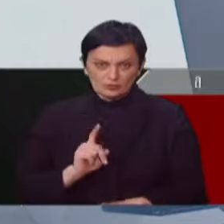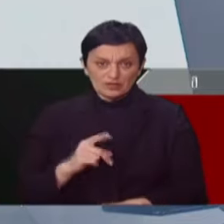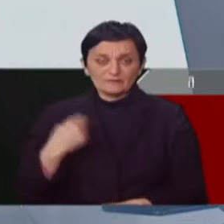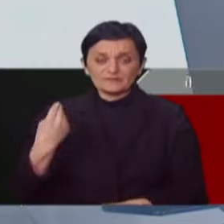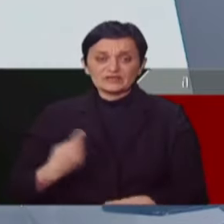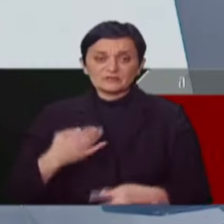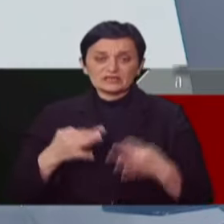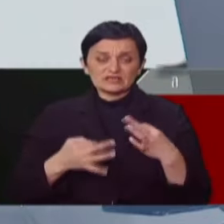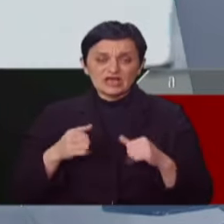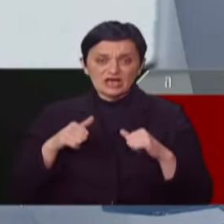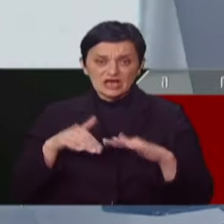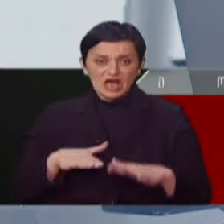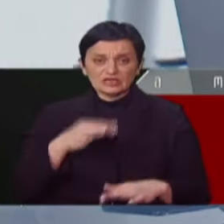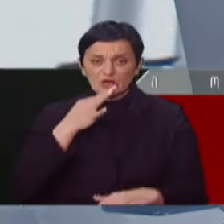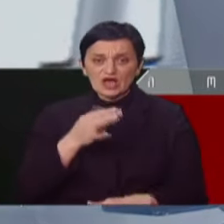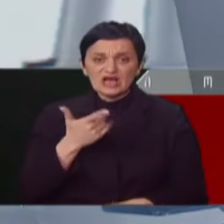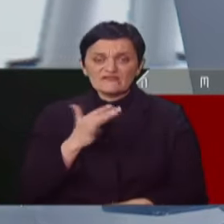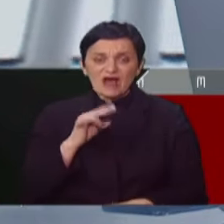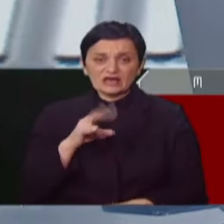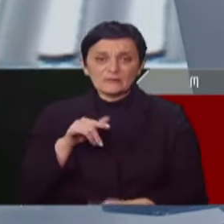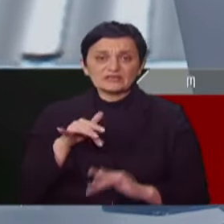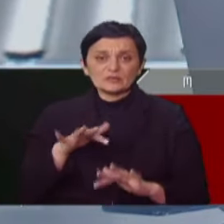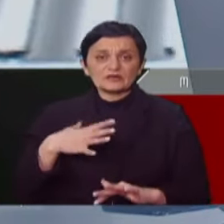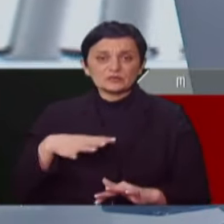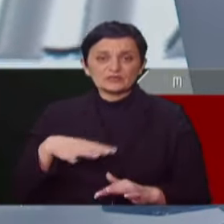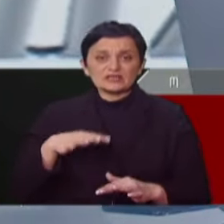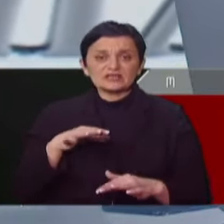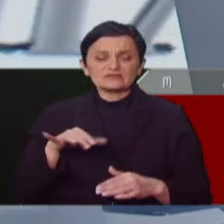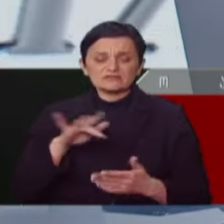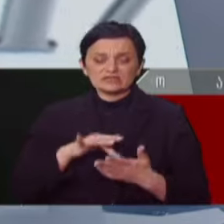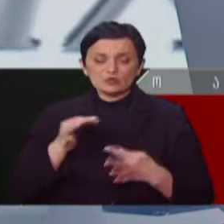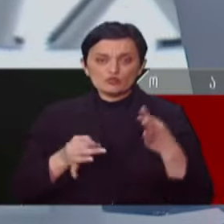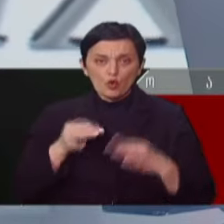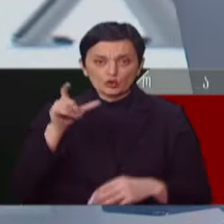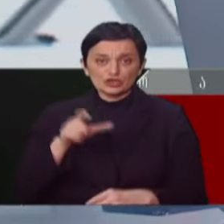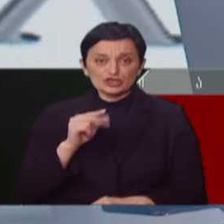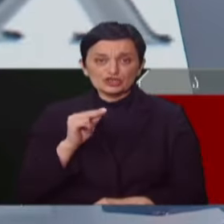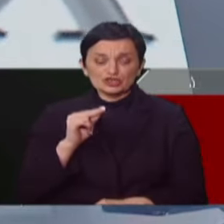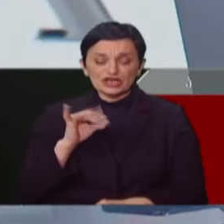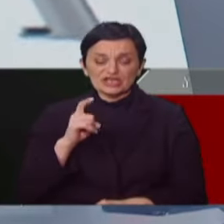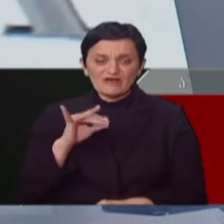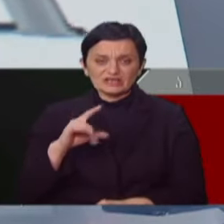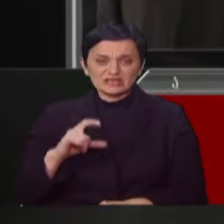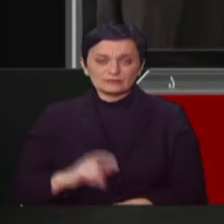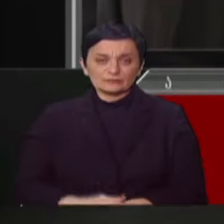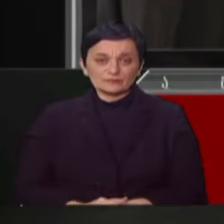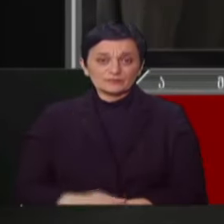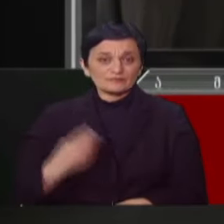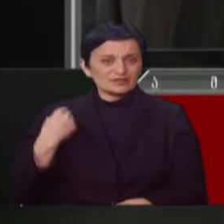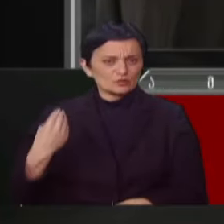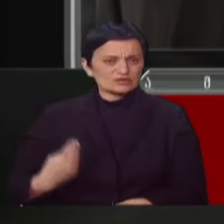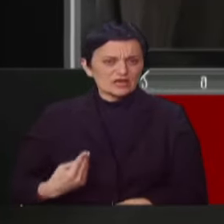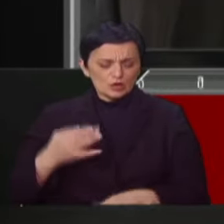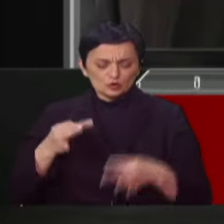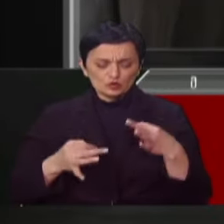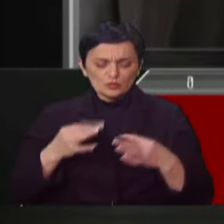სტრასბურგის სასამართლოს გადაწყვეტილებას ეხმაურება ნიკა გვარამიას საქმეზე თბილისის საქალაქო სასამართლოს მოსამართლე ლაშა ჩხიკვაძე. სტრასბურგის